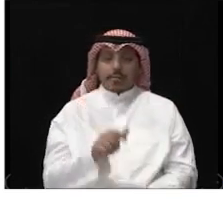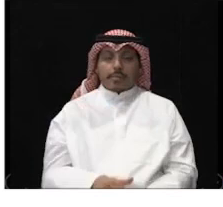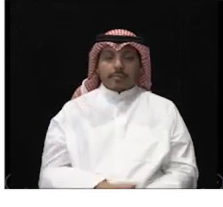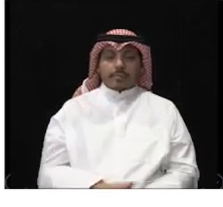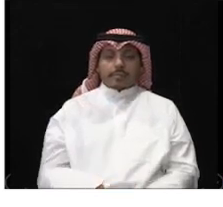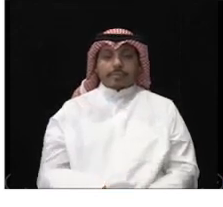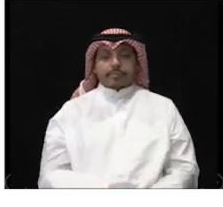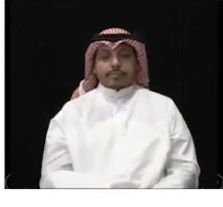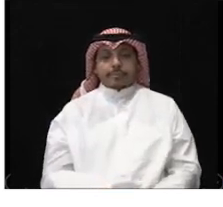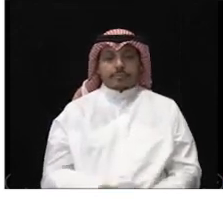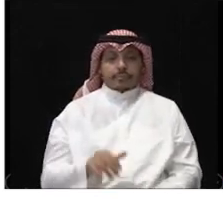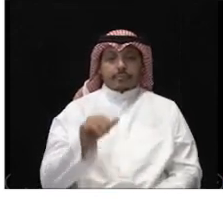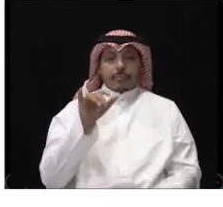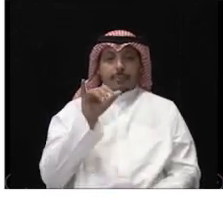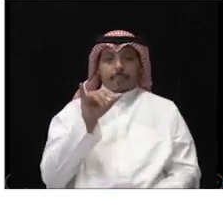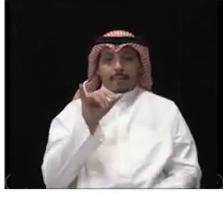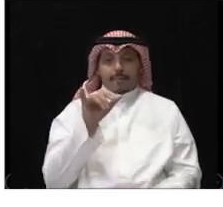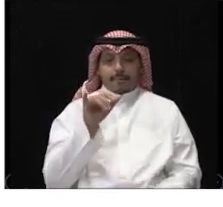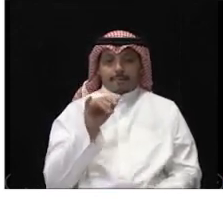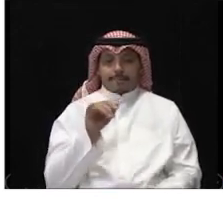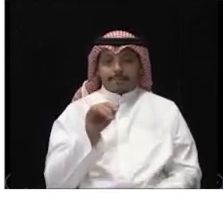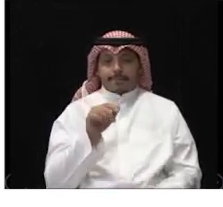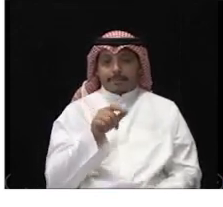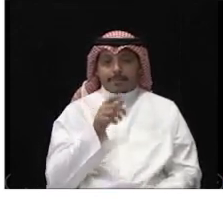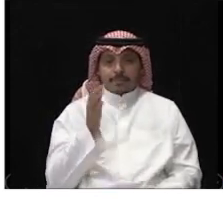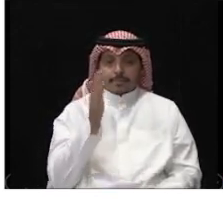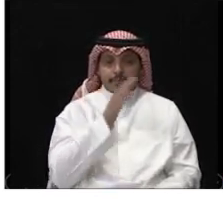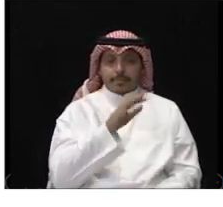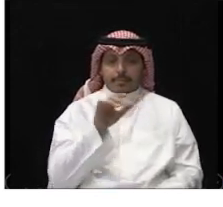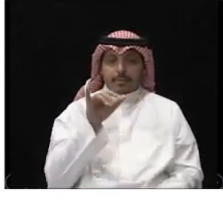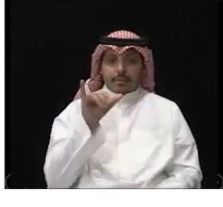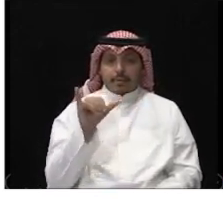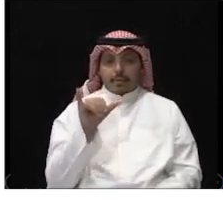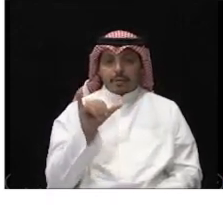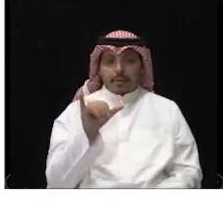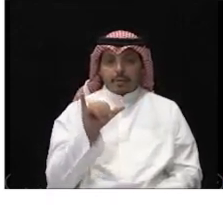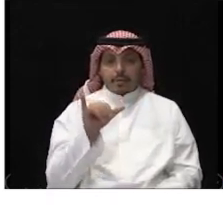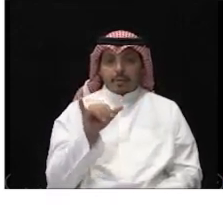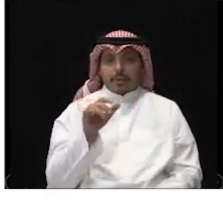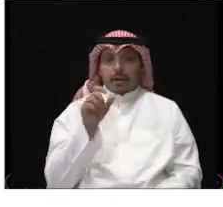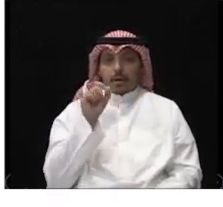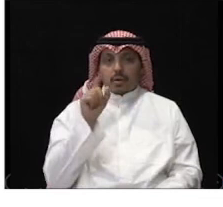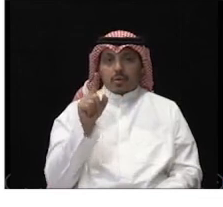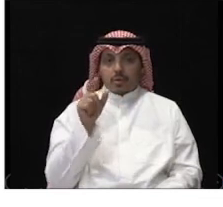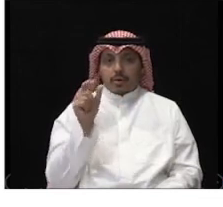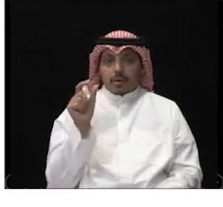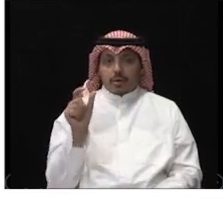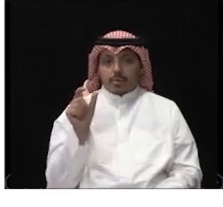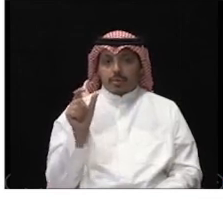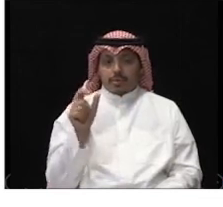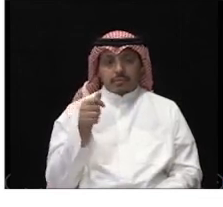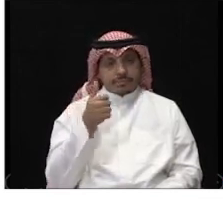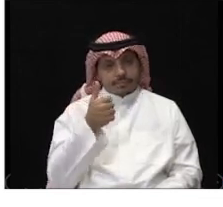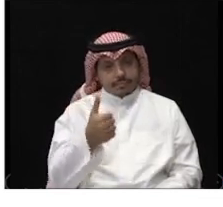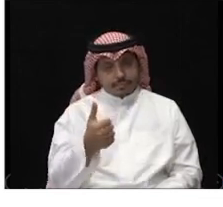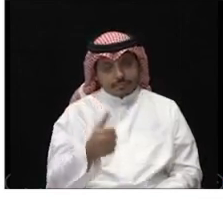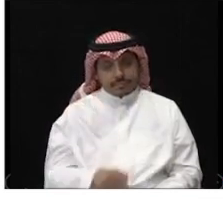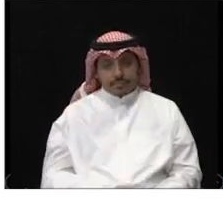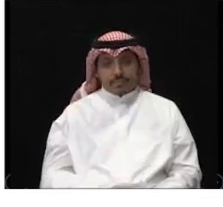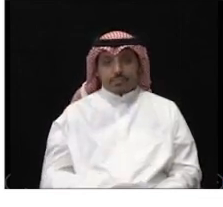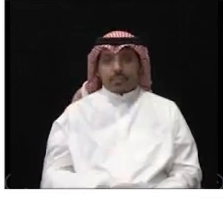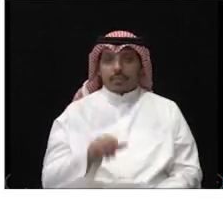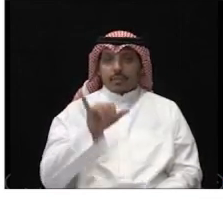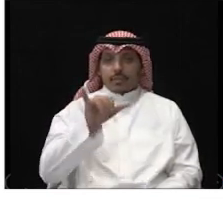الشكل. وهنا الياء في أول الكلمة، أحسنتم، وحركتها فتحة، نضع